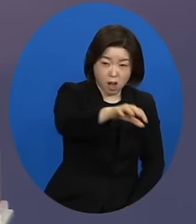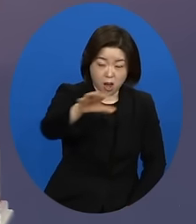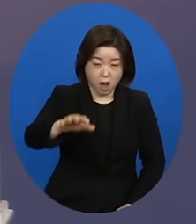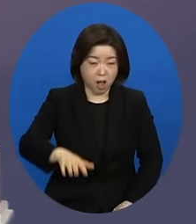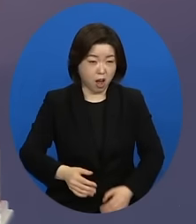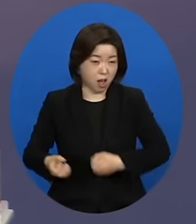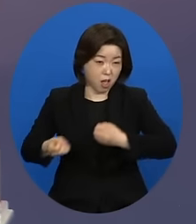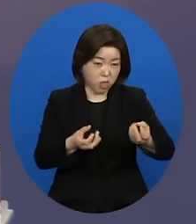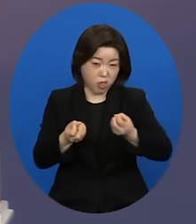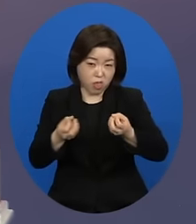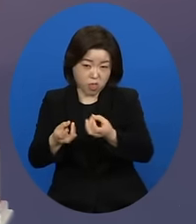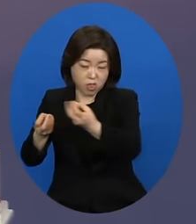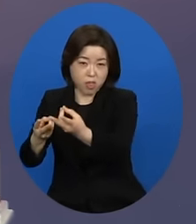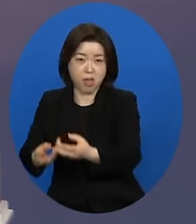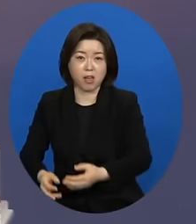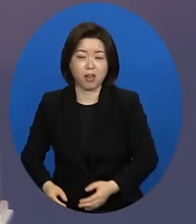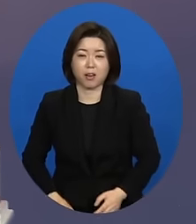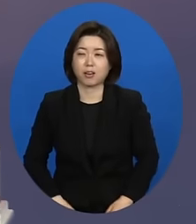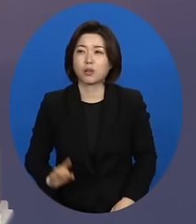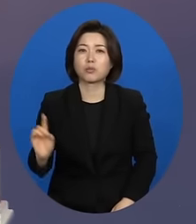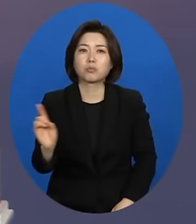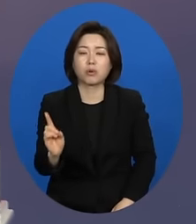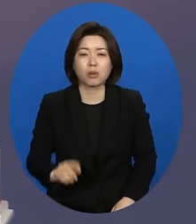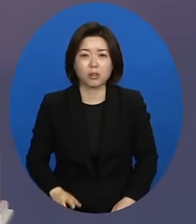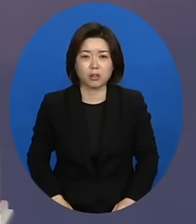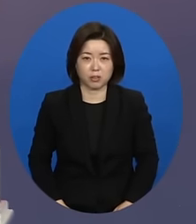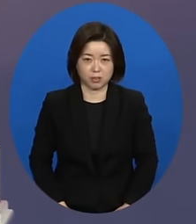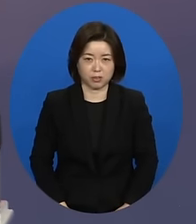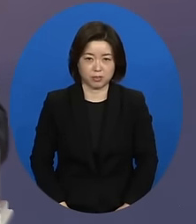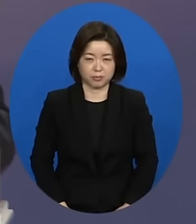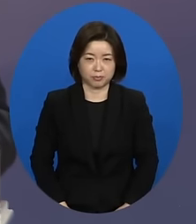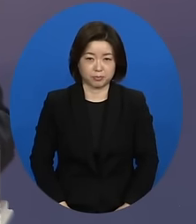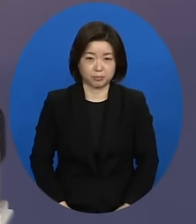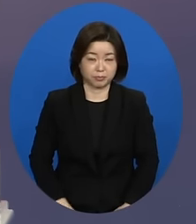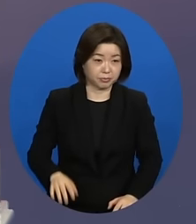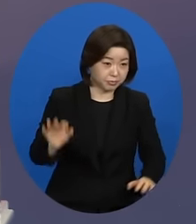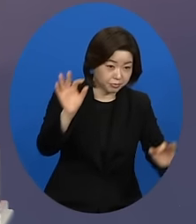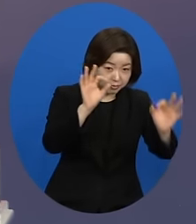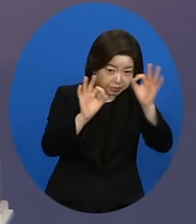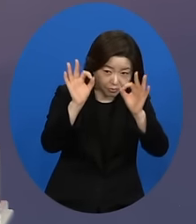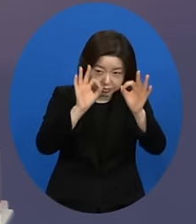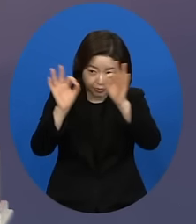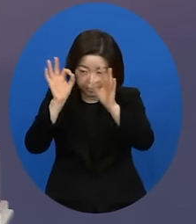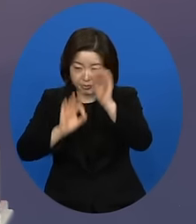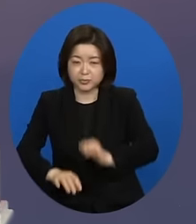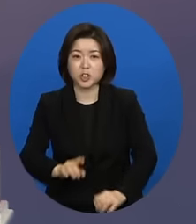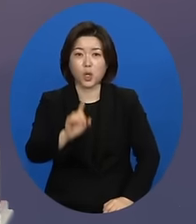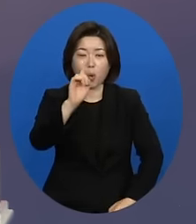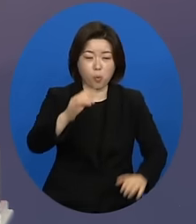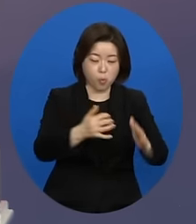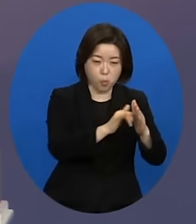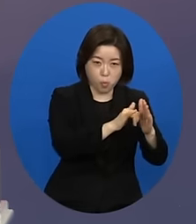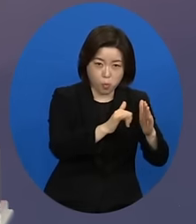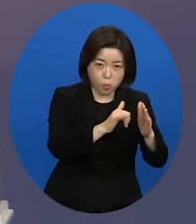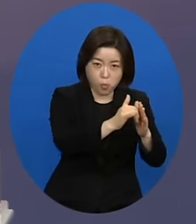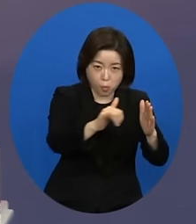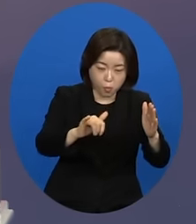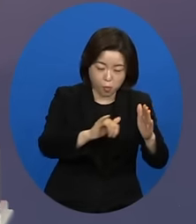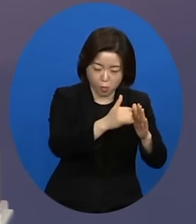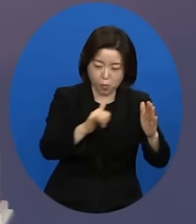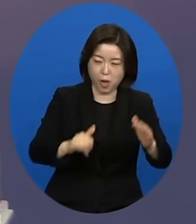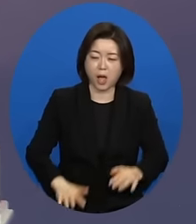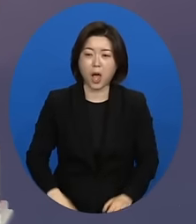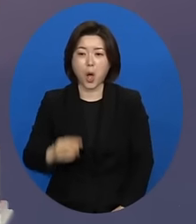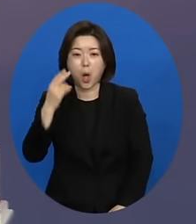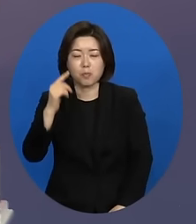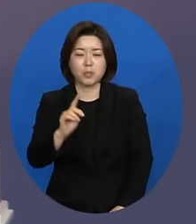전문을 보냈지. 뭐라고요? Looking for one family come to the United States. 미국에 올